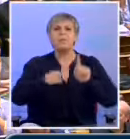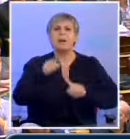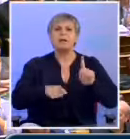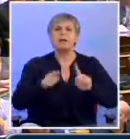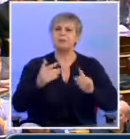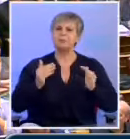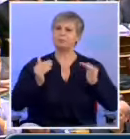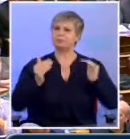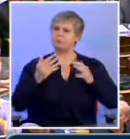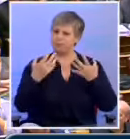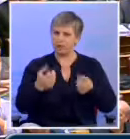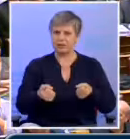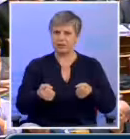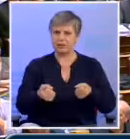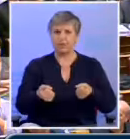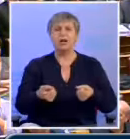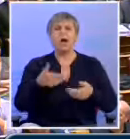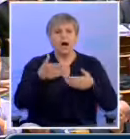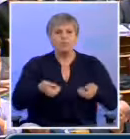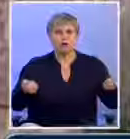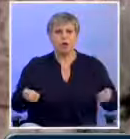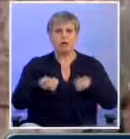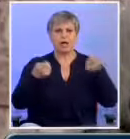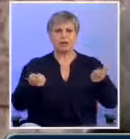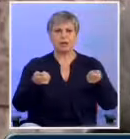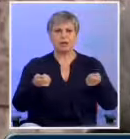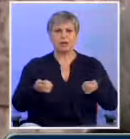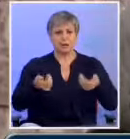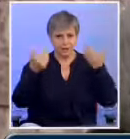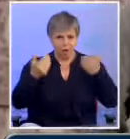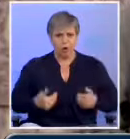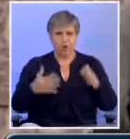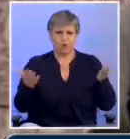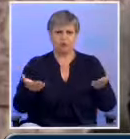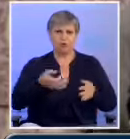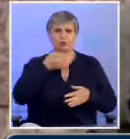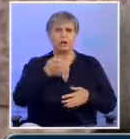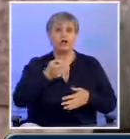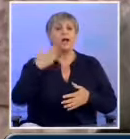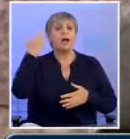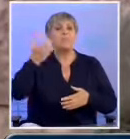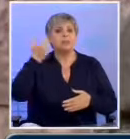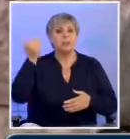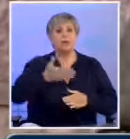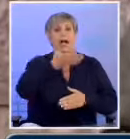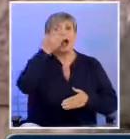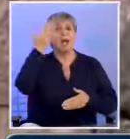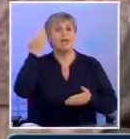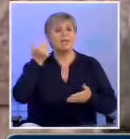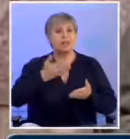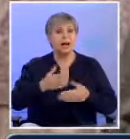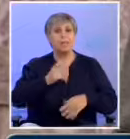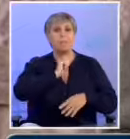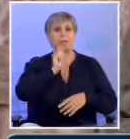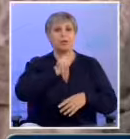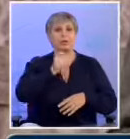συμβαίνει στην περίπτωση τη δική μου. Επαναλαμβάνω λοιπόν ότι και επιστημονικά και ηθικά και πολιτικά πιστεύω ότι ο